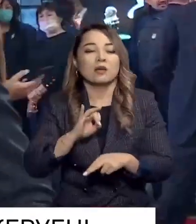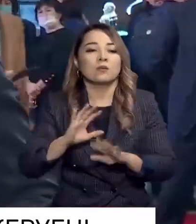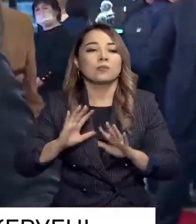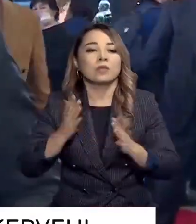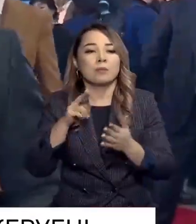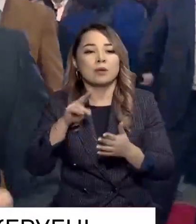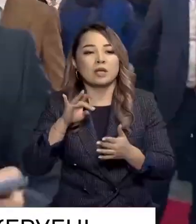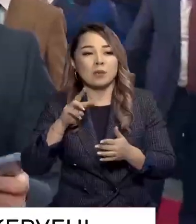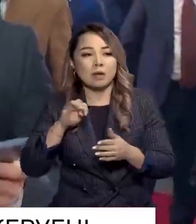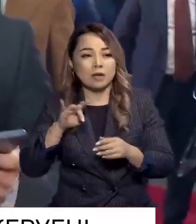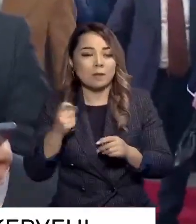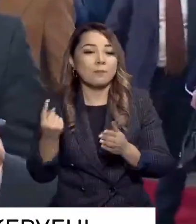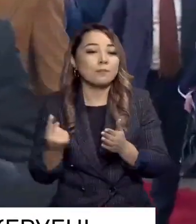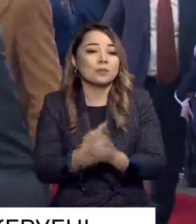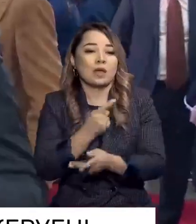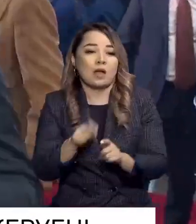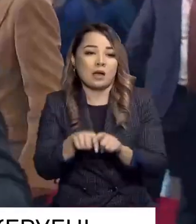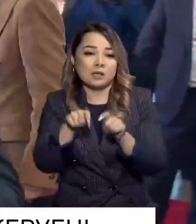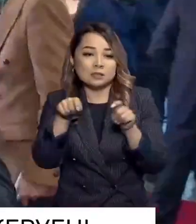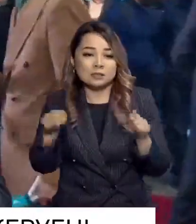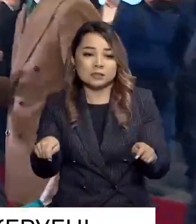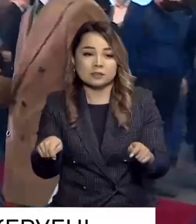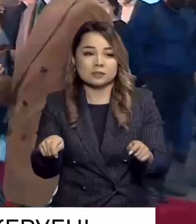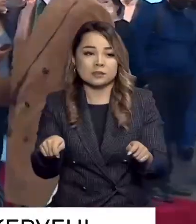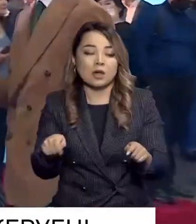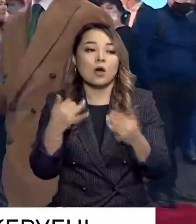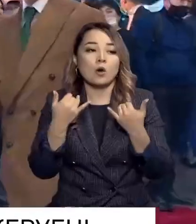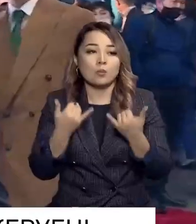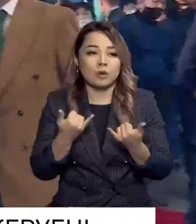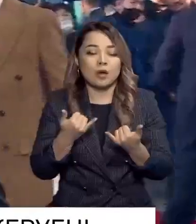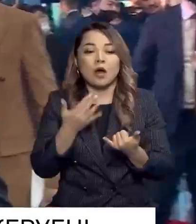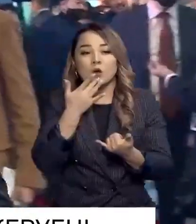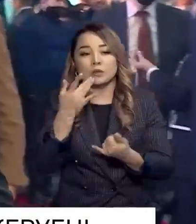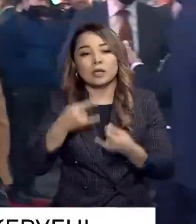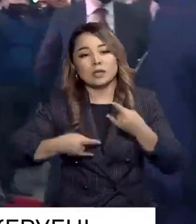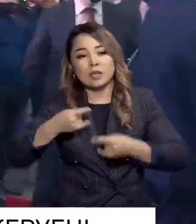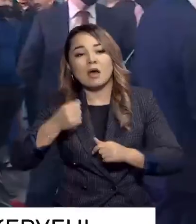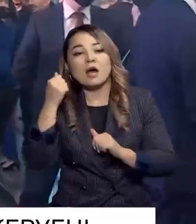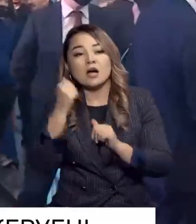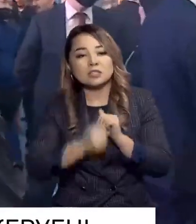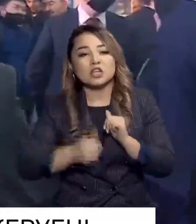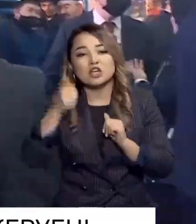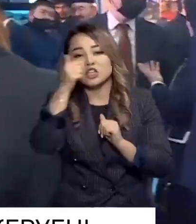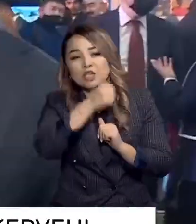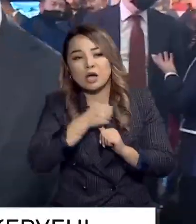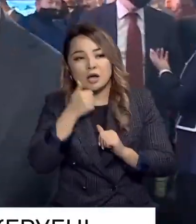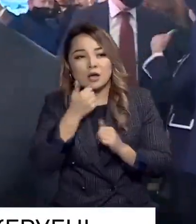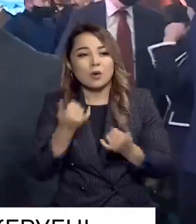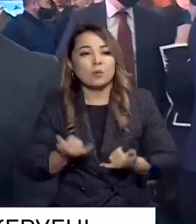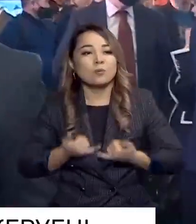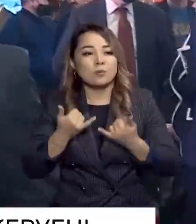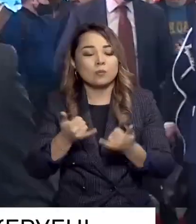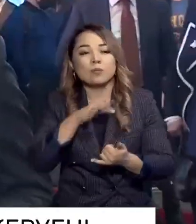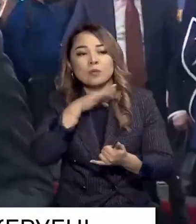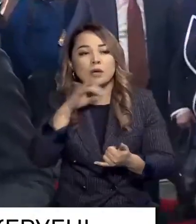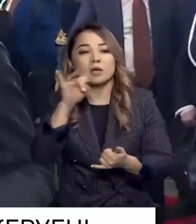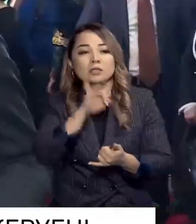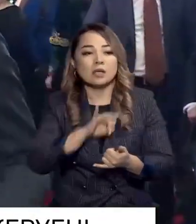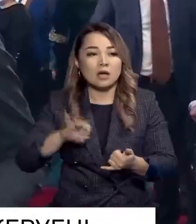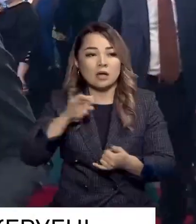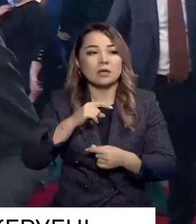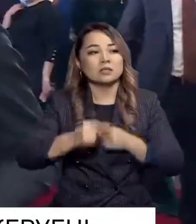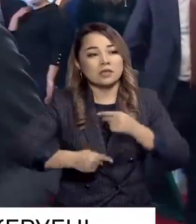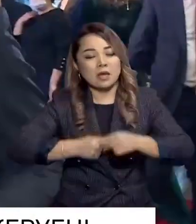телехикаялардың премьерасы алғаш рет болып жатыр. Иә, айта кетейін, ұлттық арна әр жыл сайын осы тағылымы мол тарихи